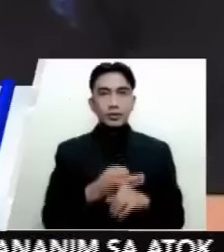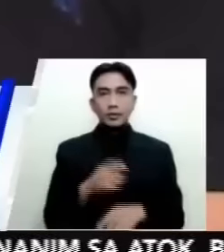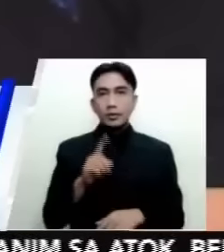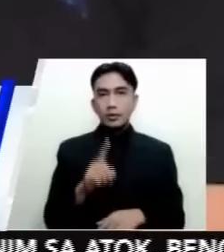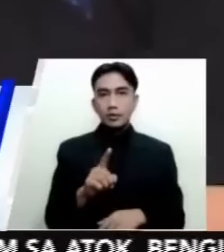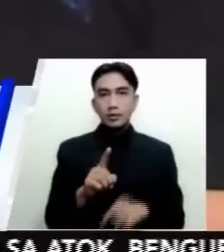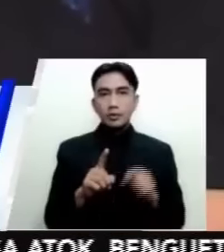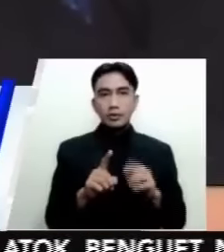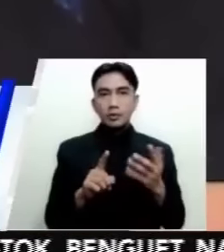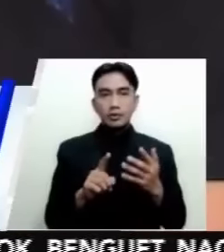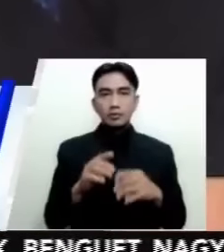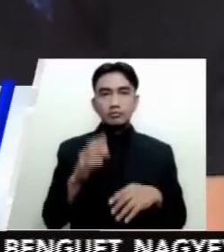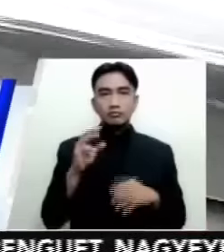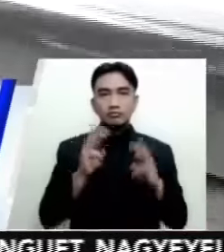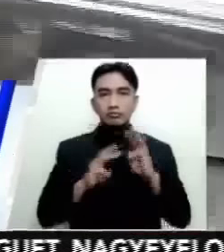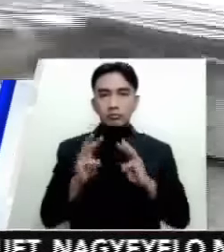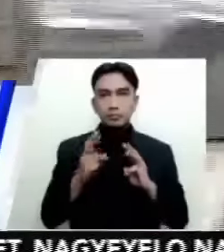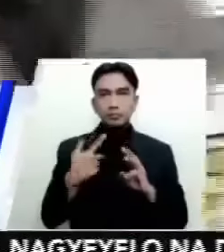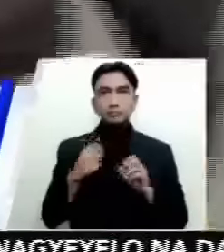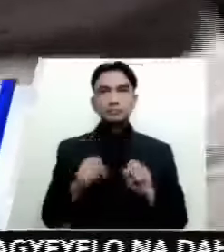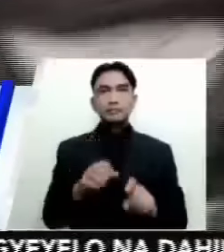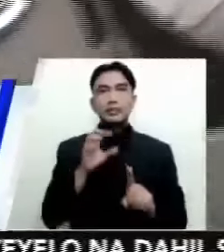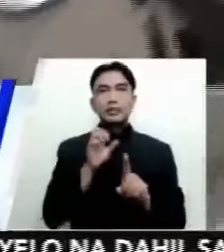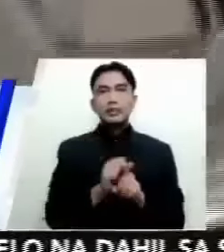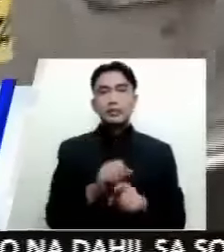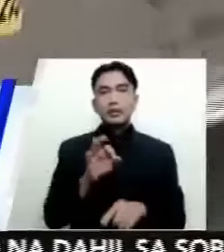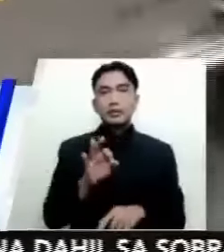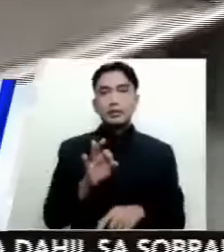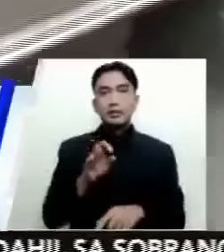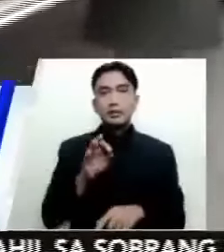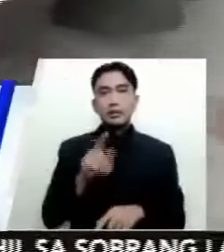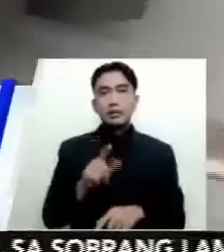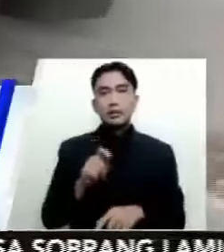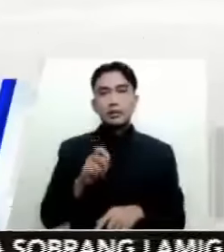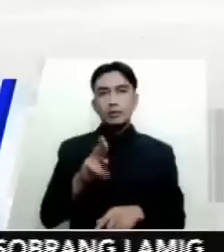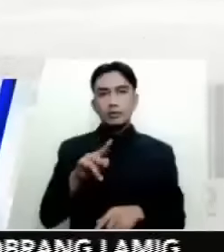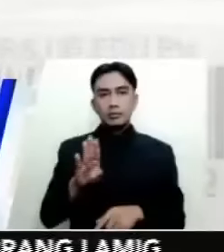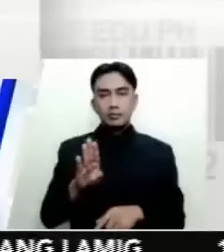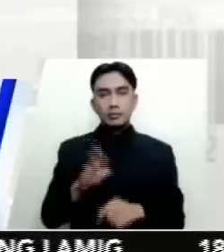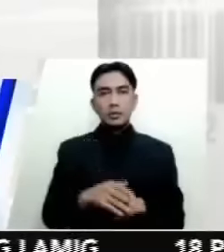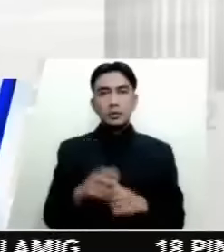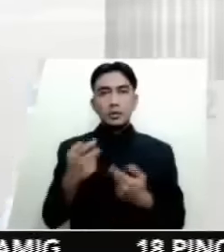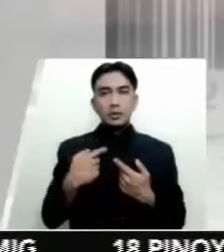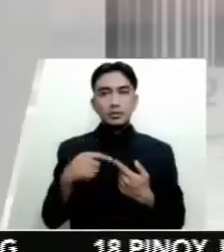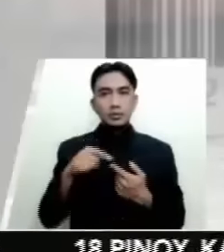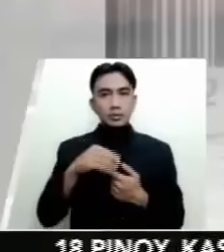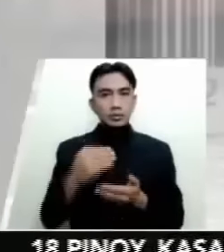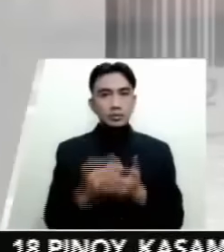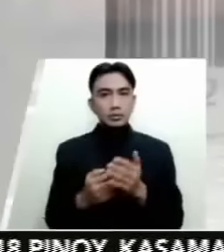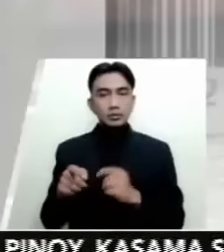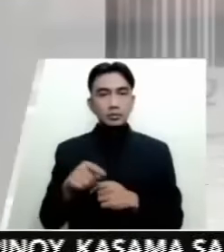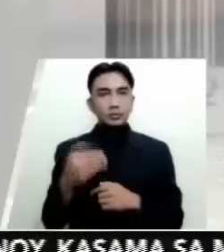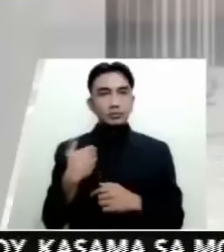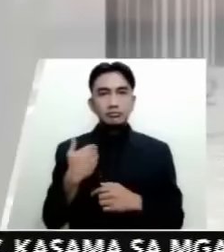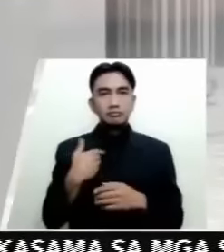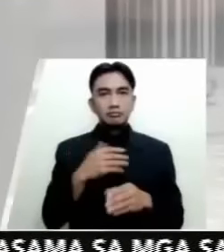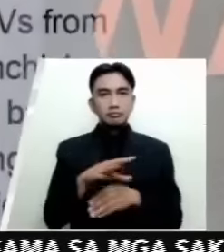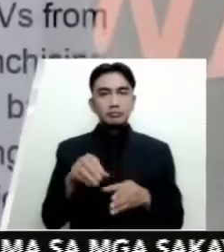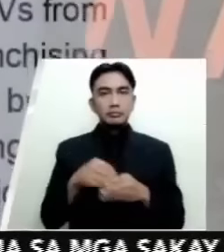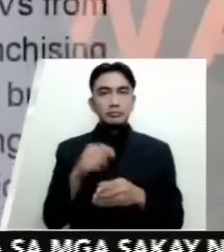nangangambang huhulihin ang LTFRB. Ang ilang jeepneying dumaraan sa UP campus hindi pa rin consolidated ay sa Student Council ng UP